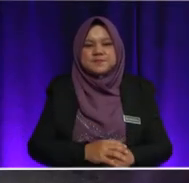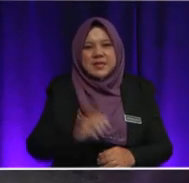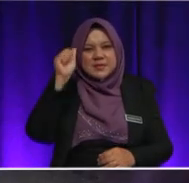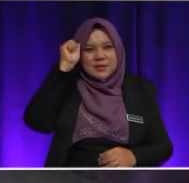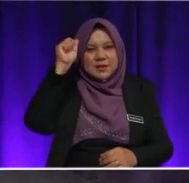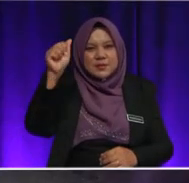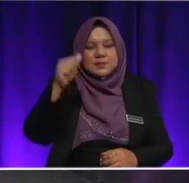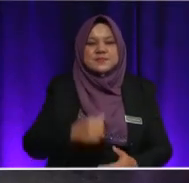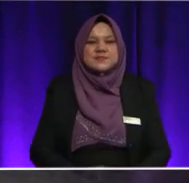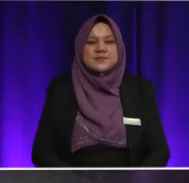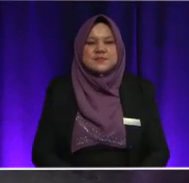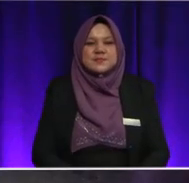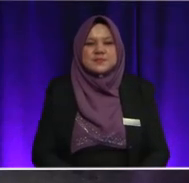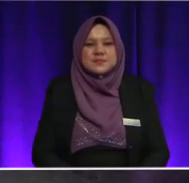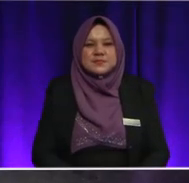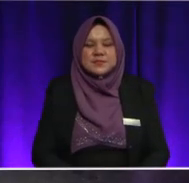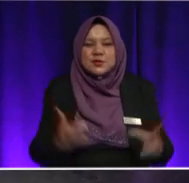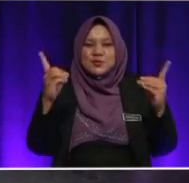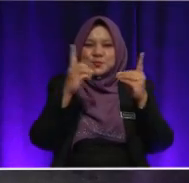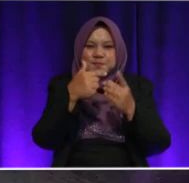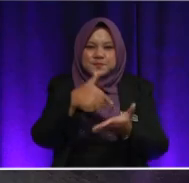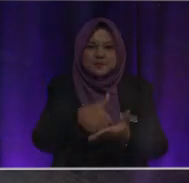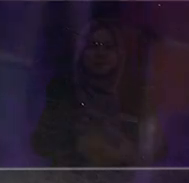warahmatullahi wabarakatuh jumpa lagi